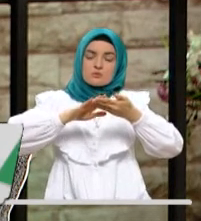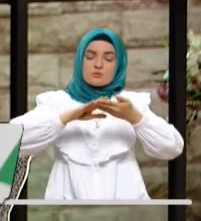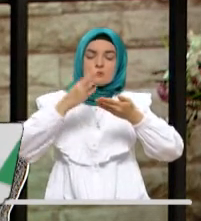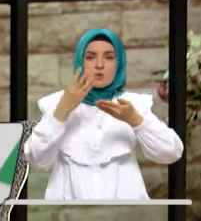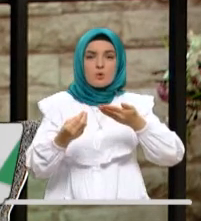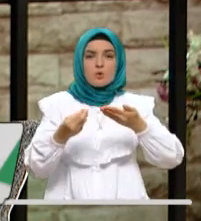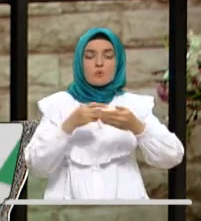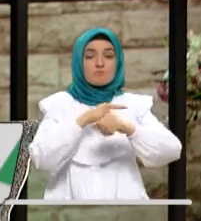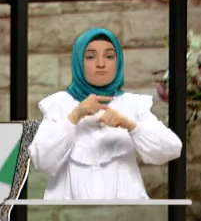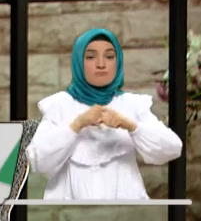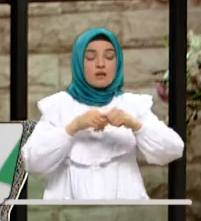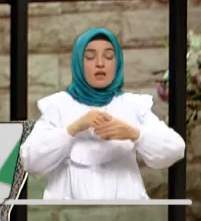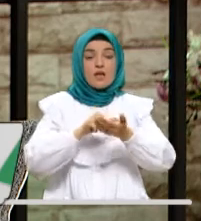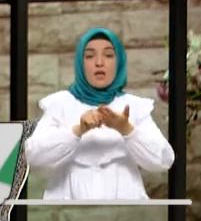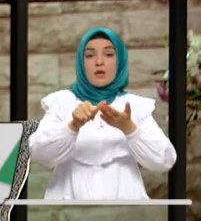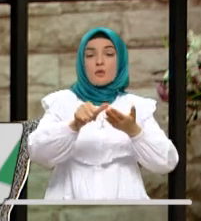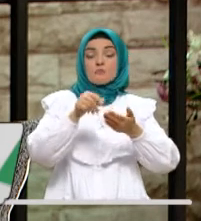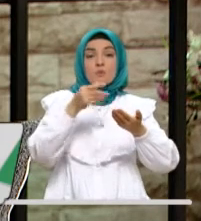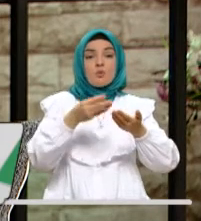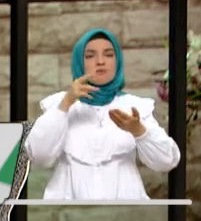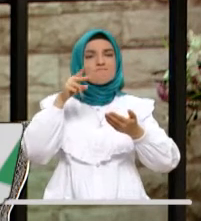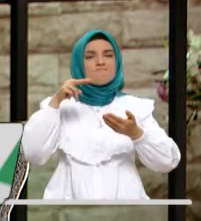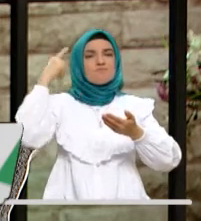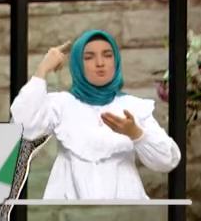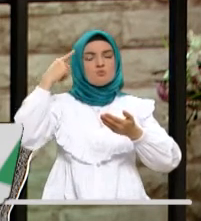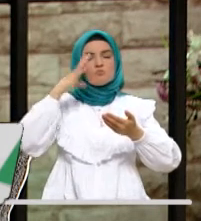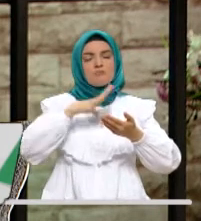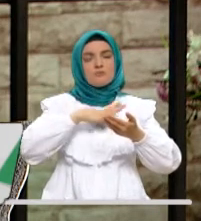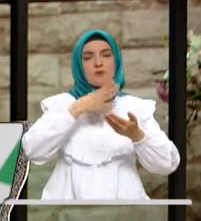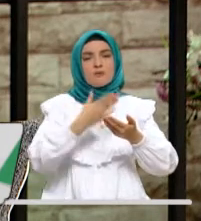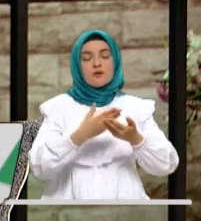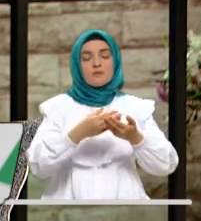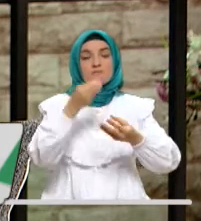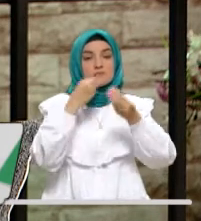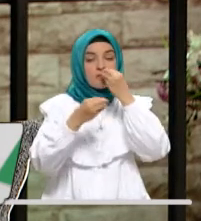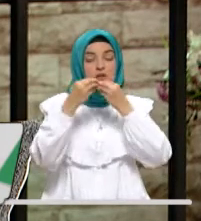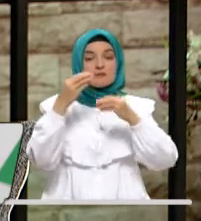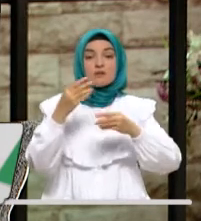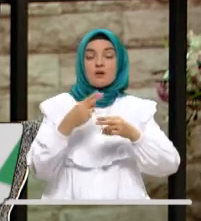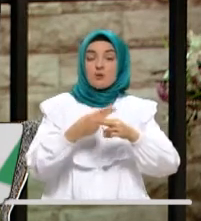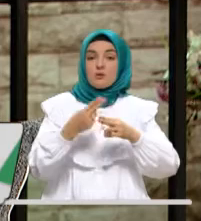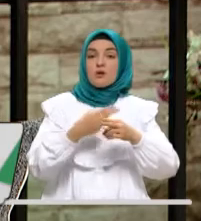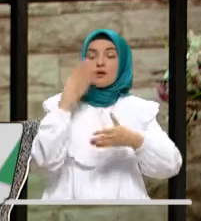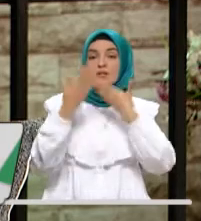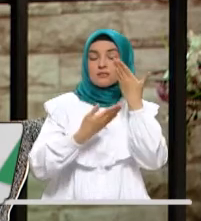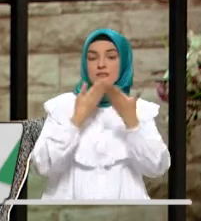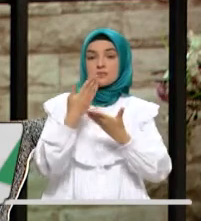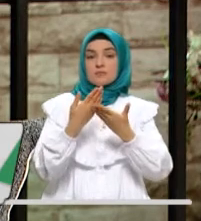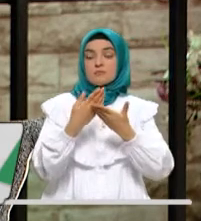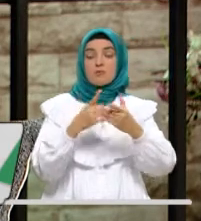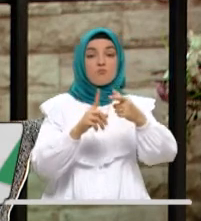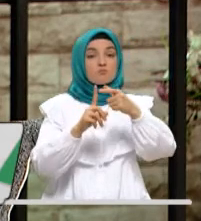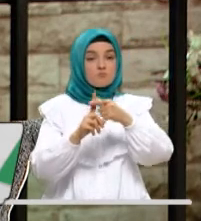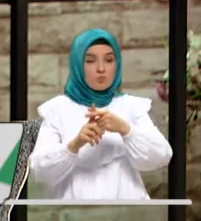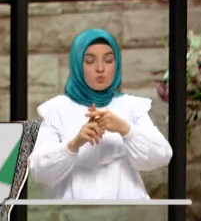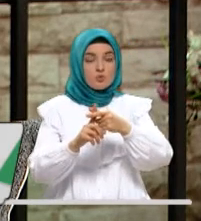zaman tamamı öyleymiş gibi algılanıyor. Mesela diyor ki, gıdadan örnek vereyim, koruyucu katkı maddesi içermez diyor